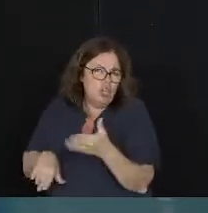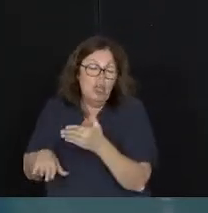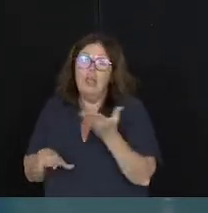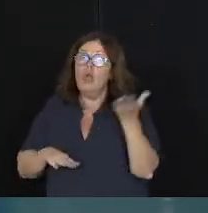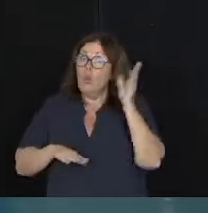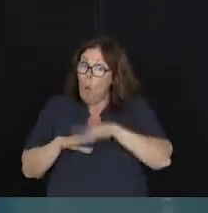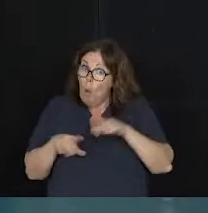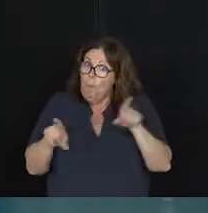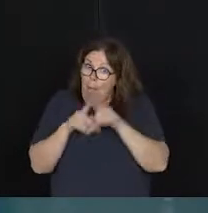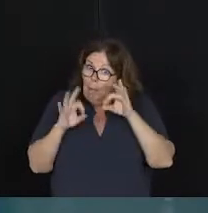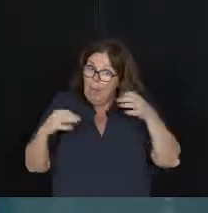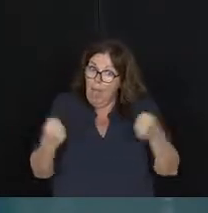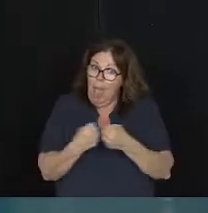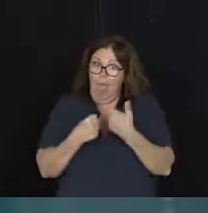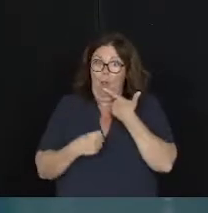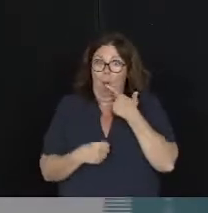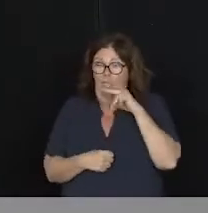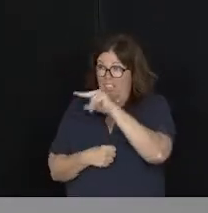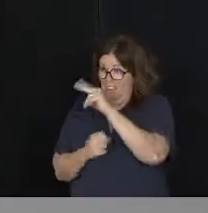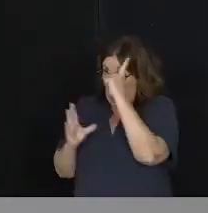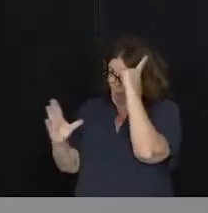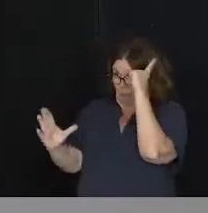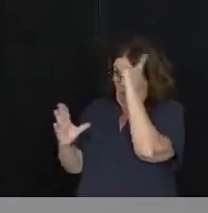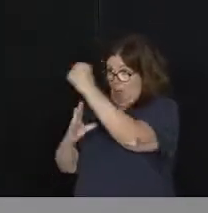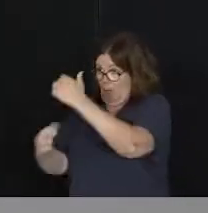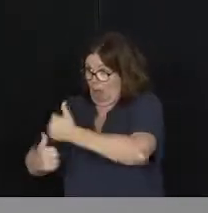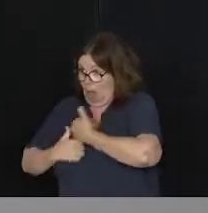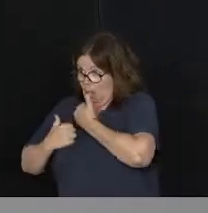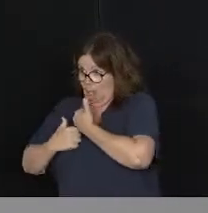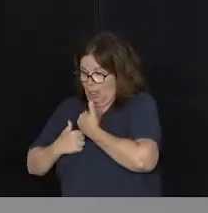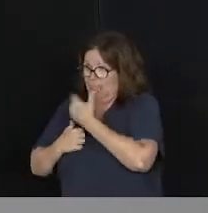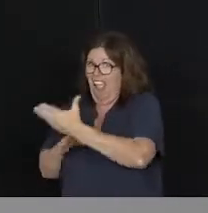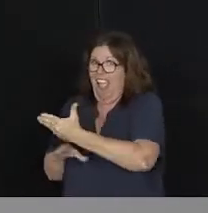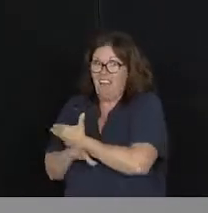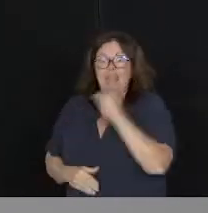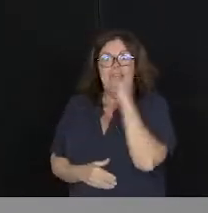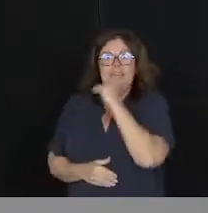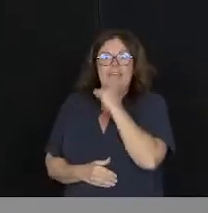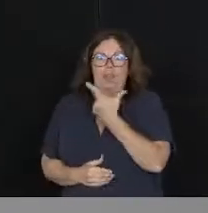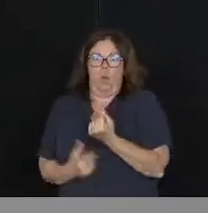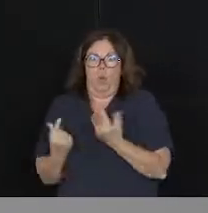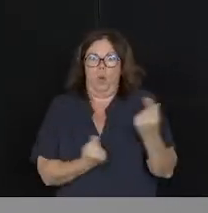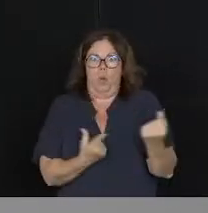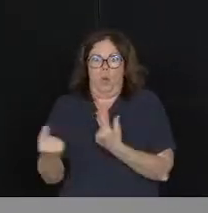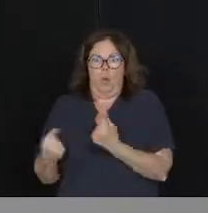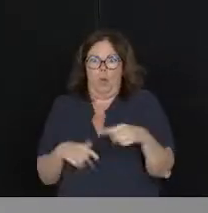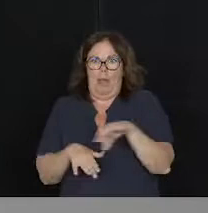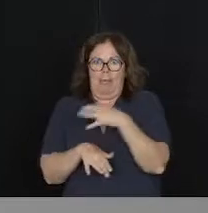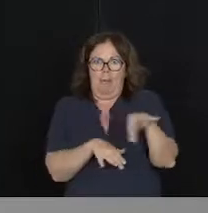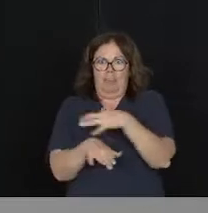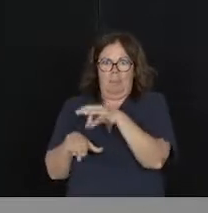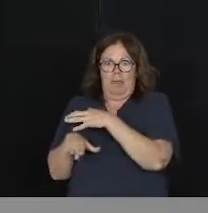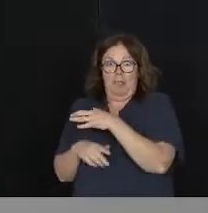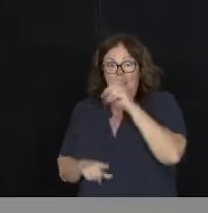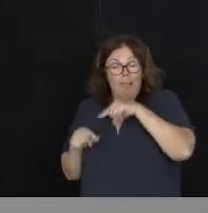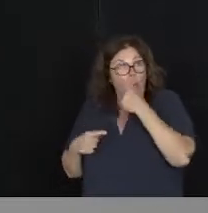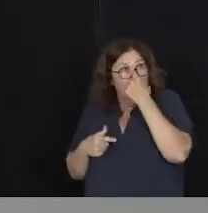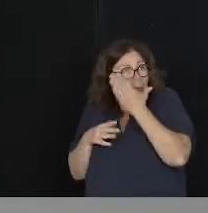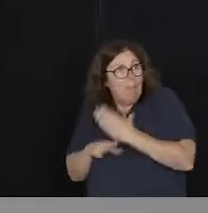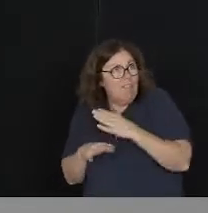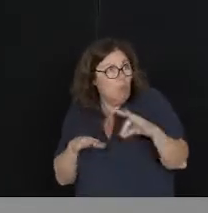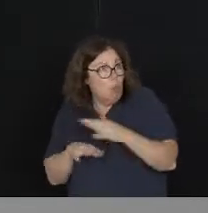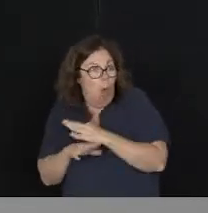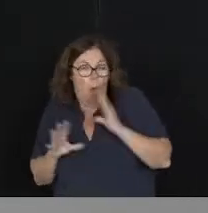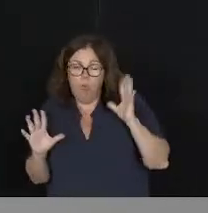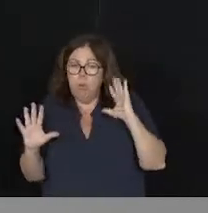l'urgence avant le départ du mobilisé pour le front. Et donc ces mariages, ils sont conclus entre des conjoints qui ne prévoyaient parfois pas de se marier,